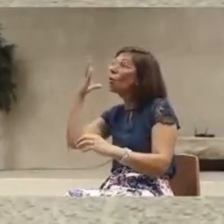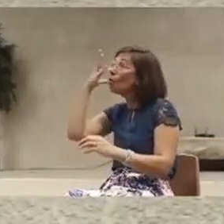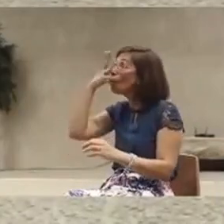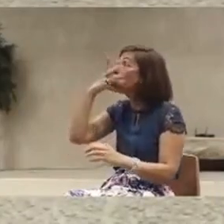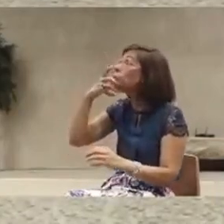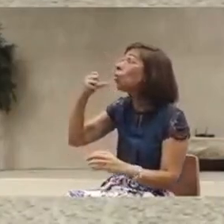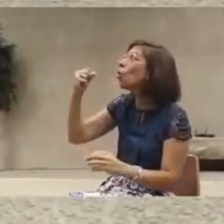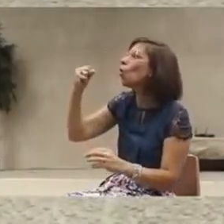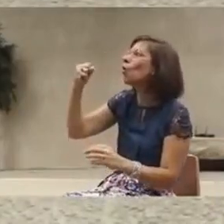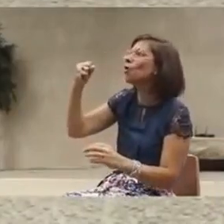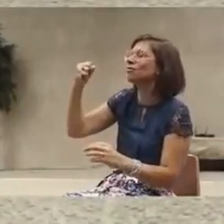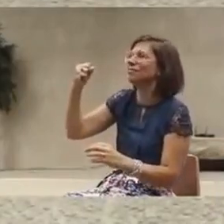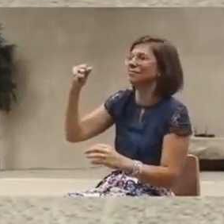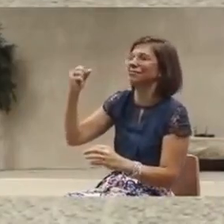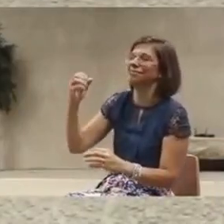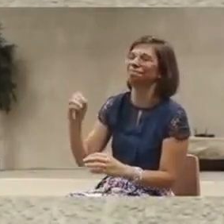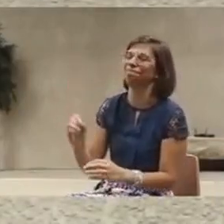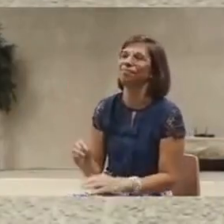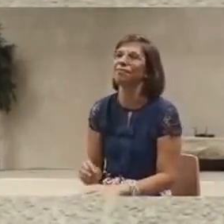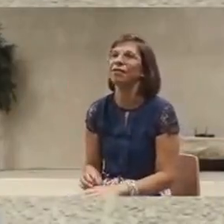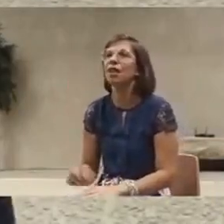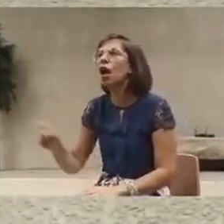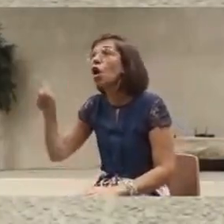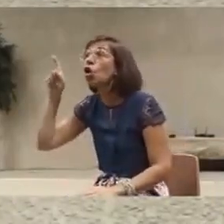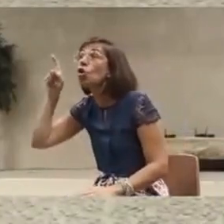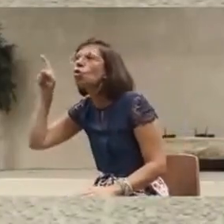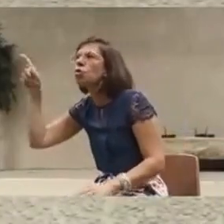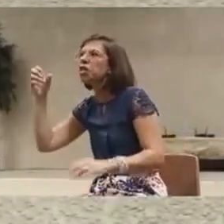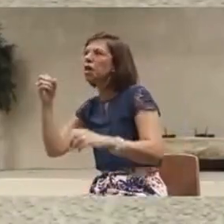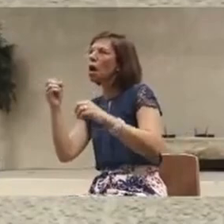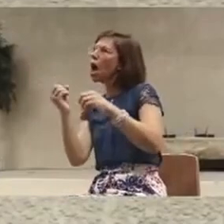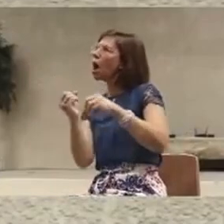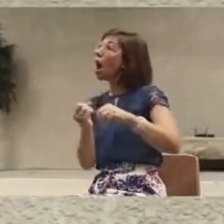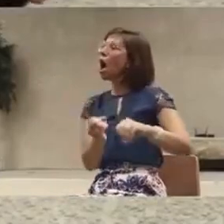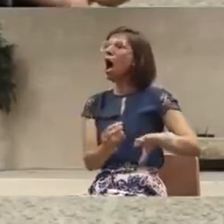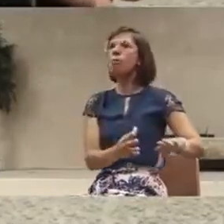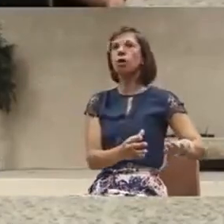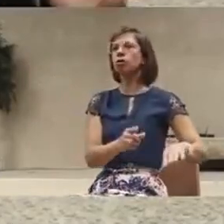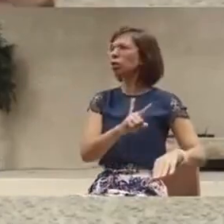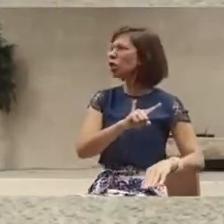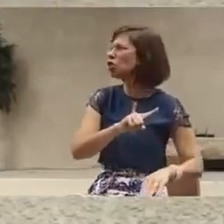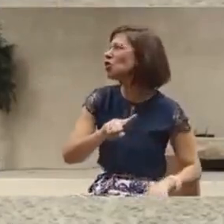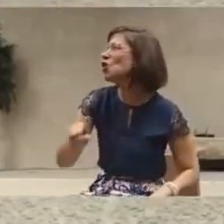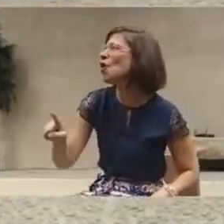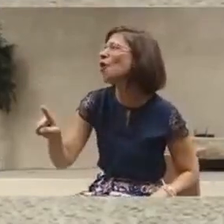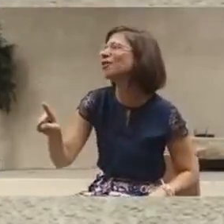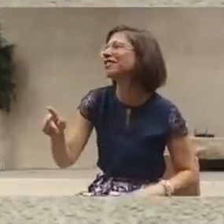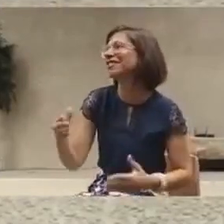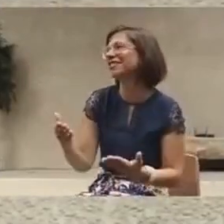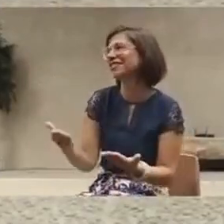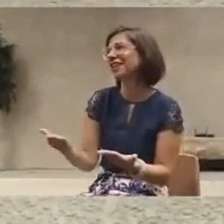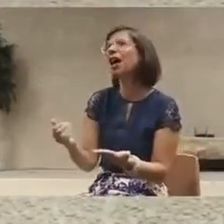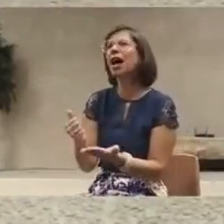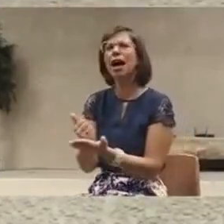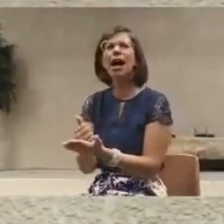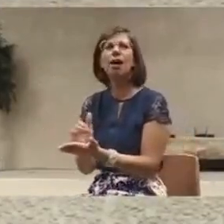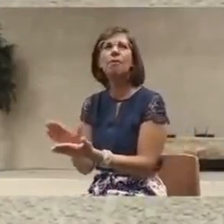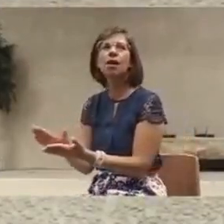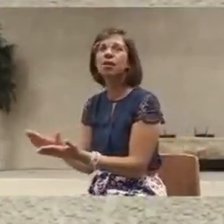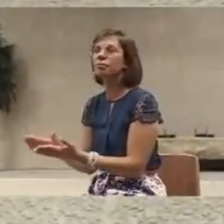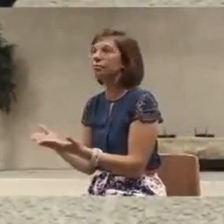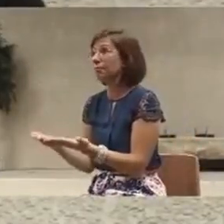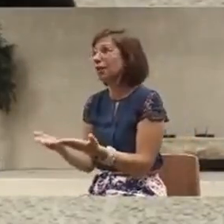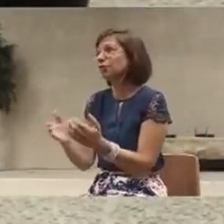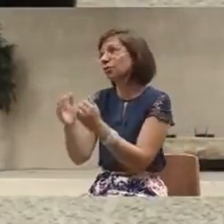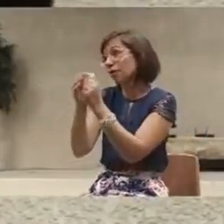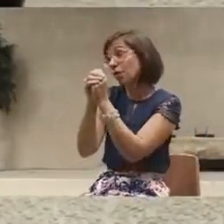de qui il est. Il ne nous a pas laissé tomber. Alléluia. On prie le Seigneur. Gloire à Dieu. Gloire